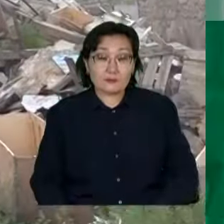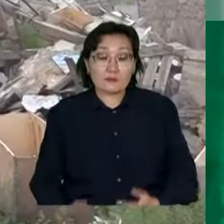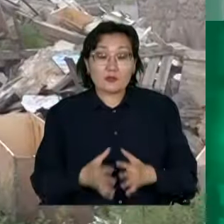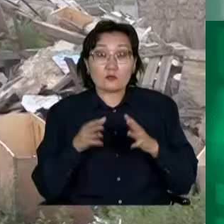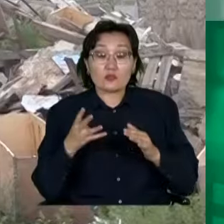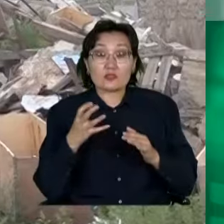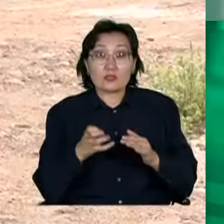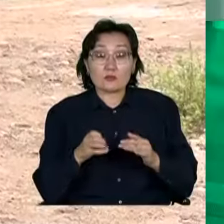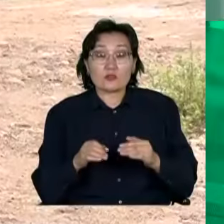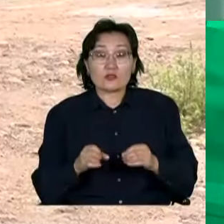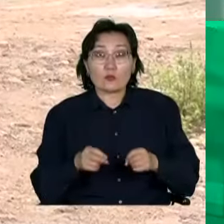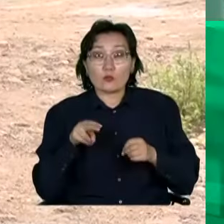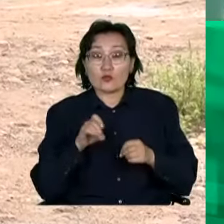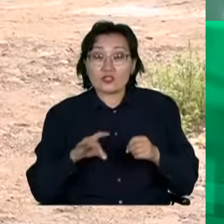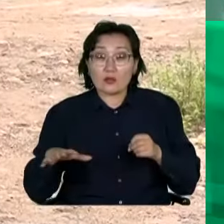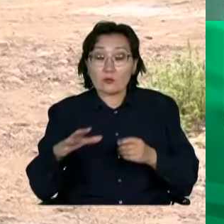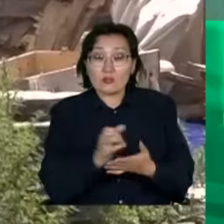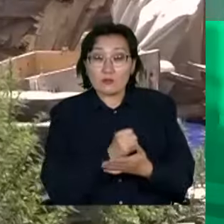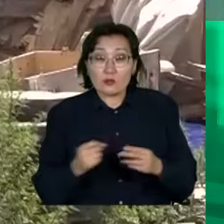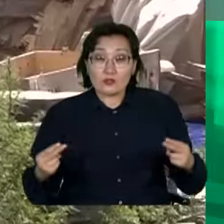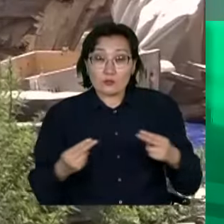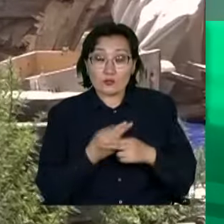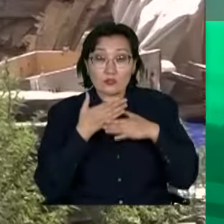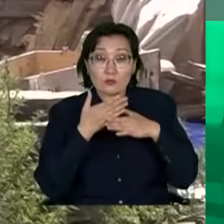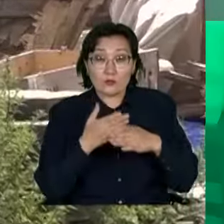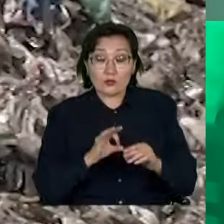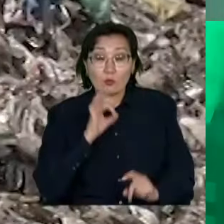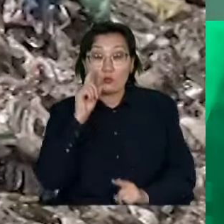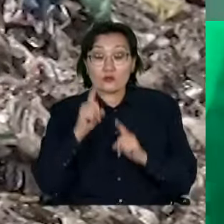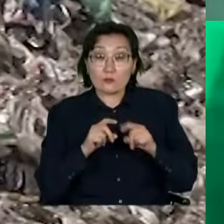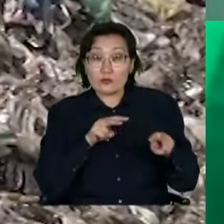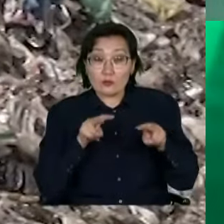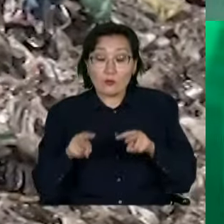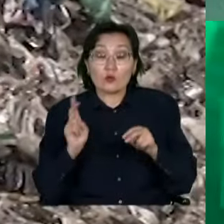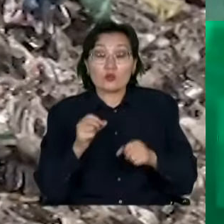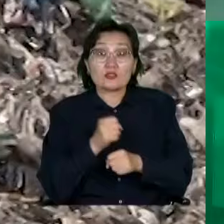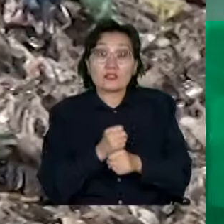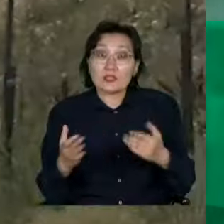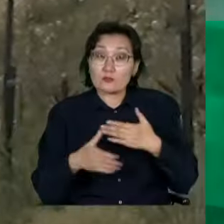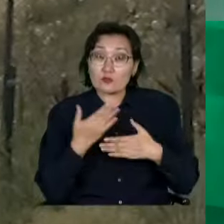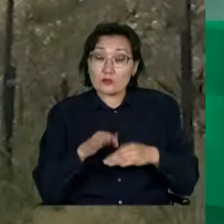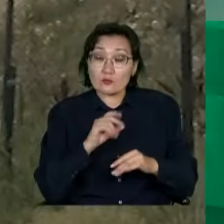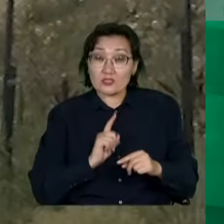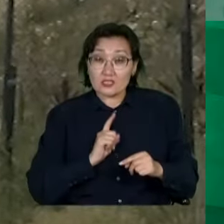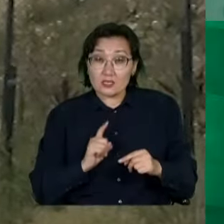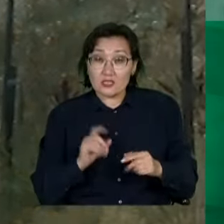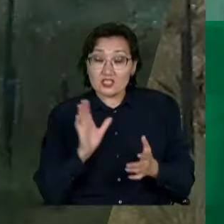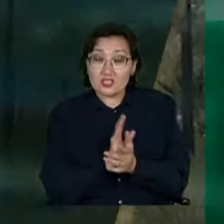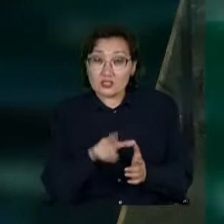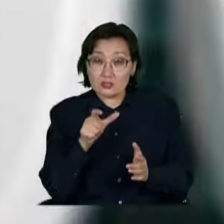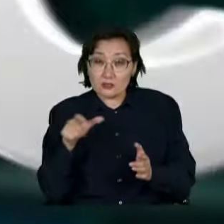Более 400 стихийных свалок обнаружили в Астане с помощью космомониторинга. Кто их создает и какое наказание ждет загрязнителей?